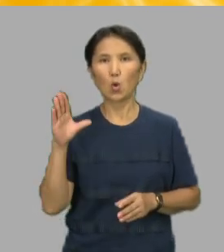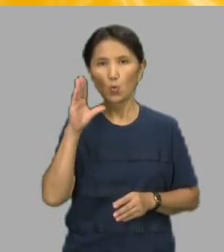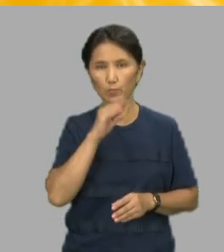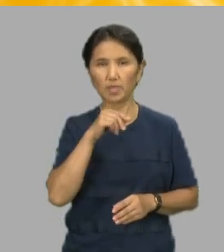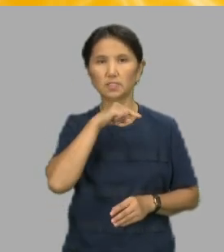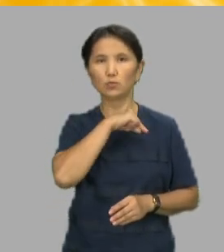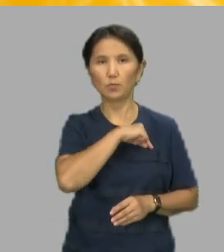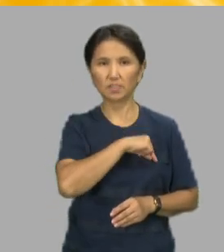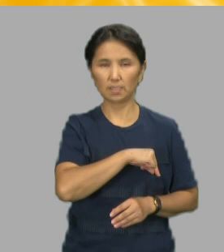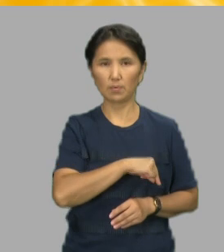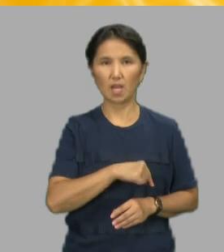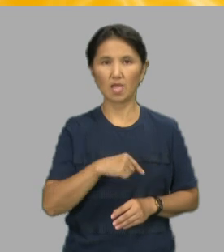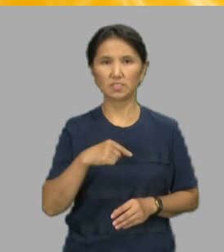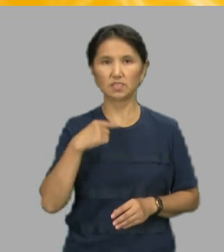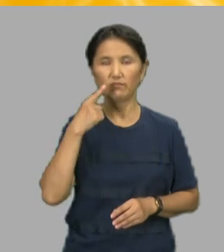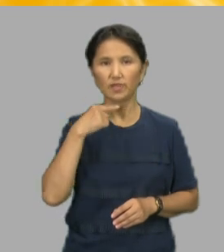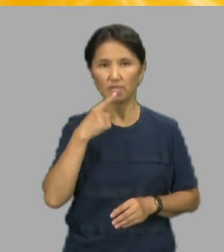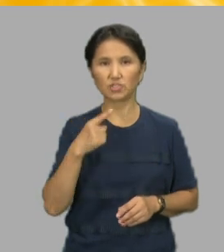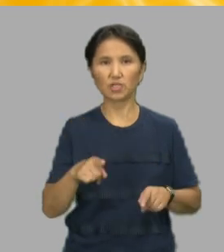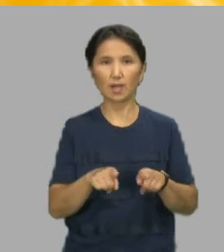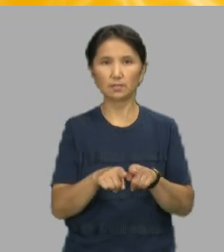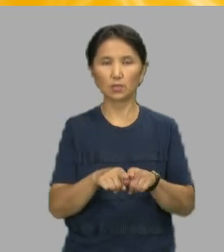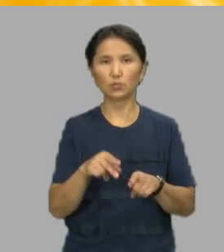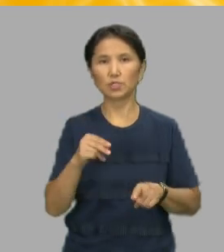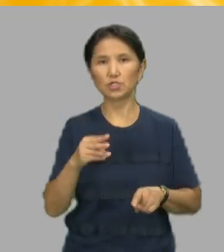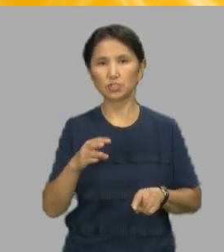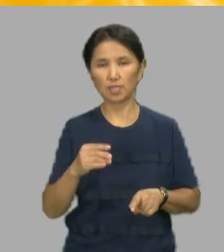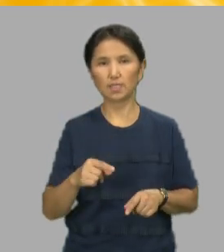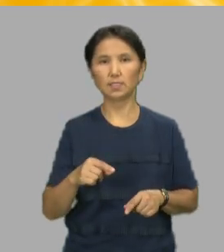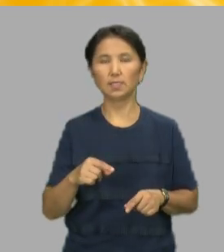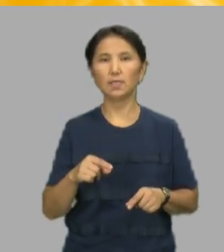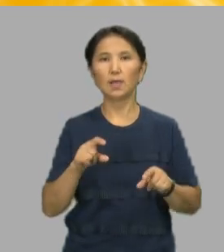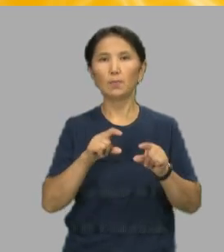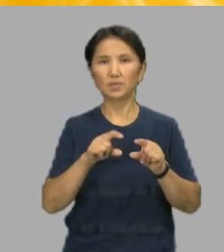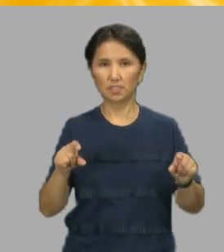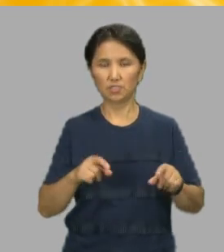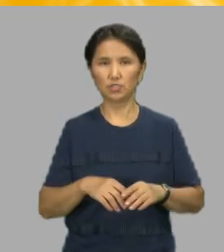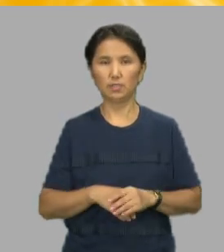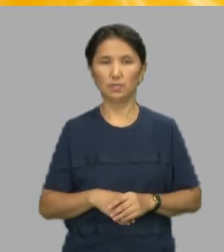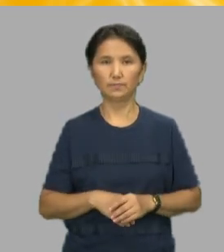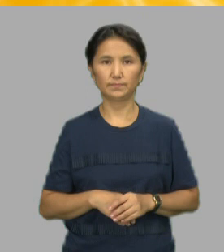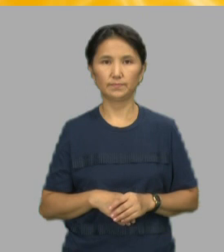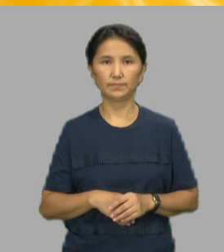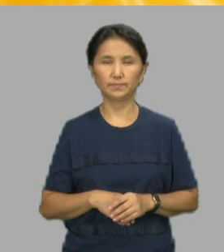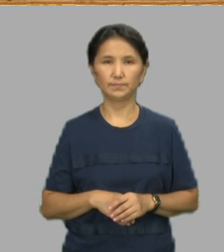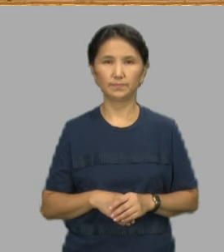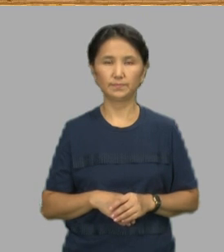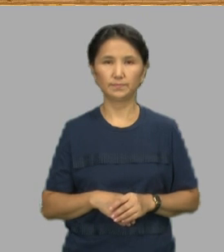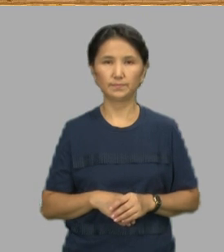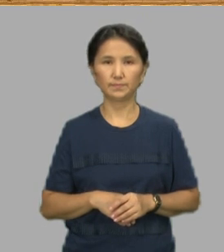Уметь употреблять в речи однородные члены предложения.